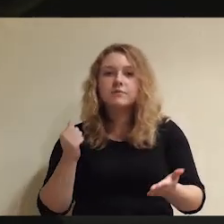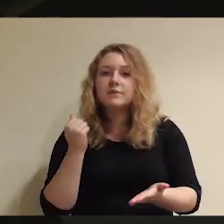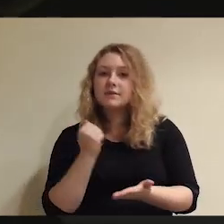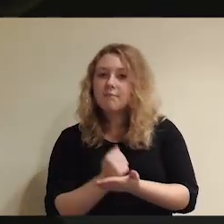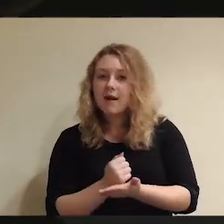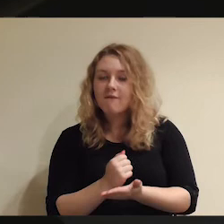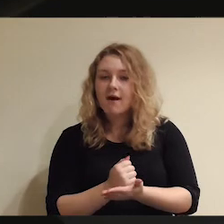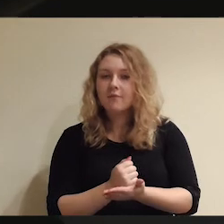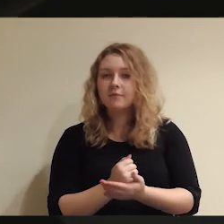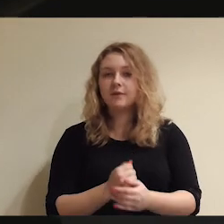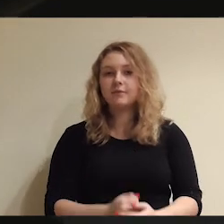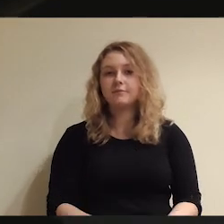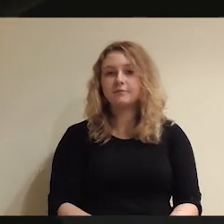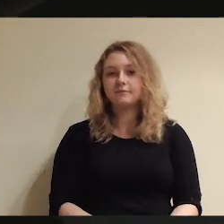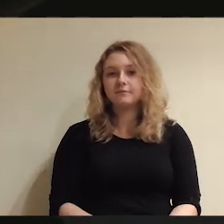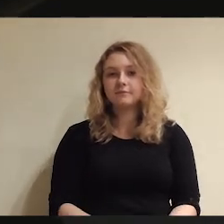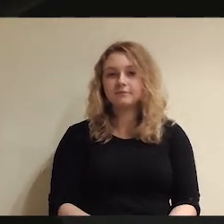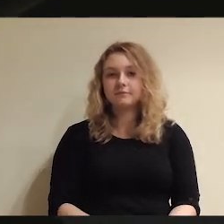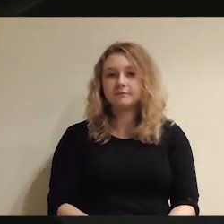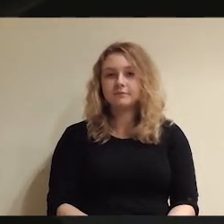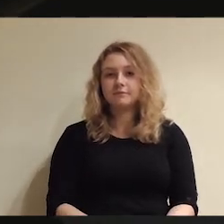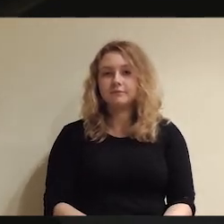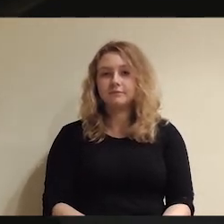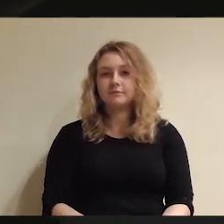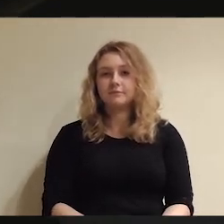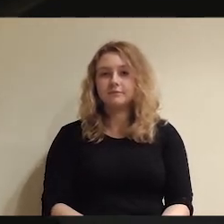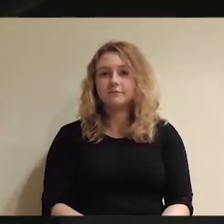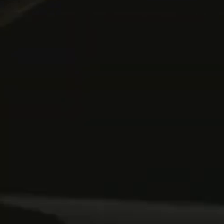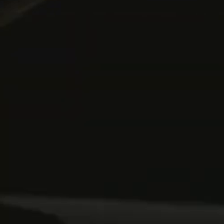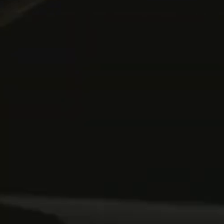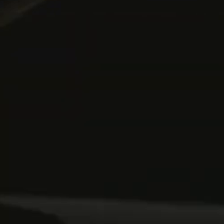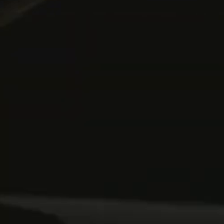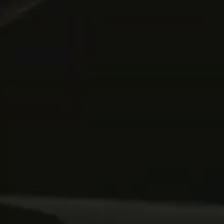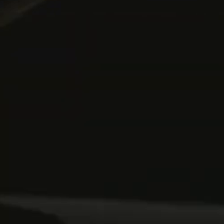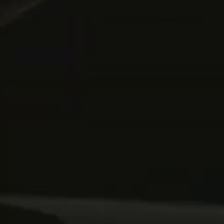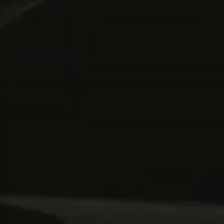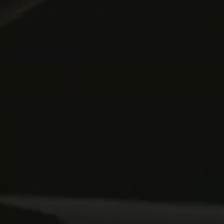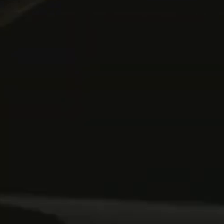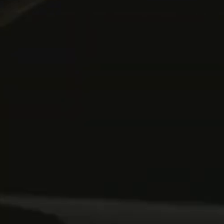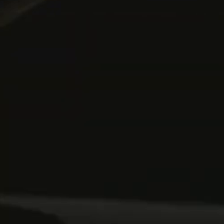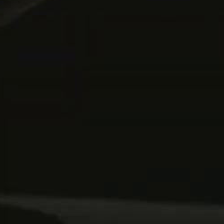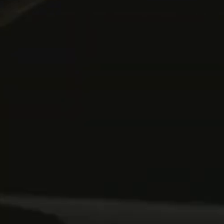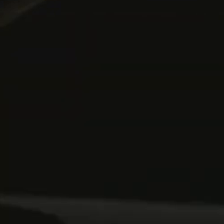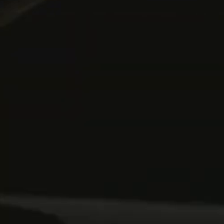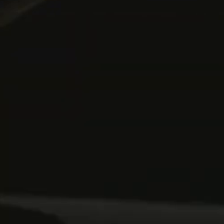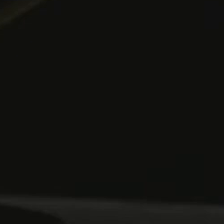są zajęci w tym dworze różnymi sprawami.